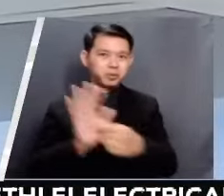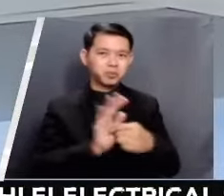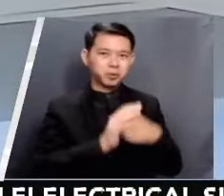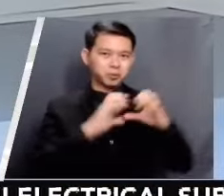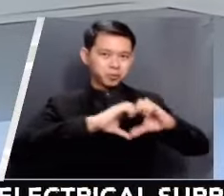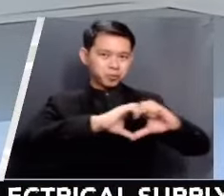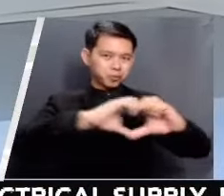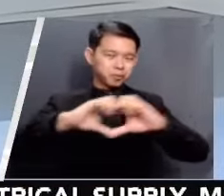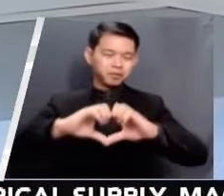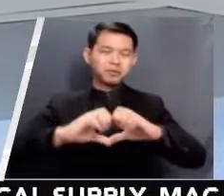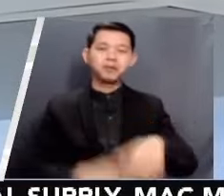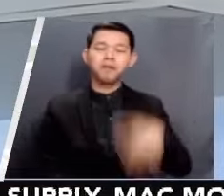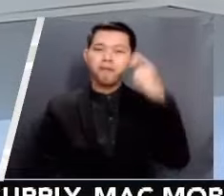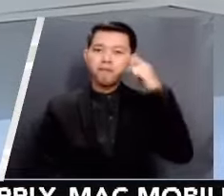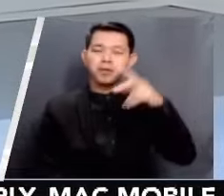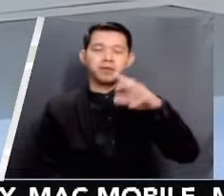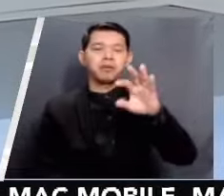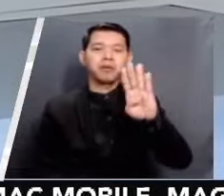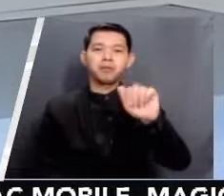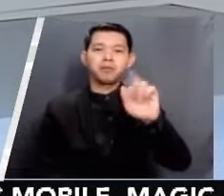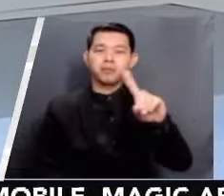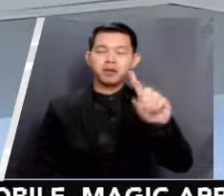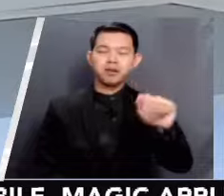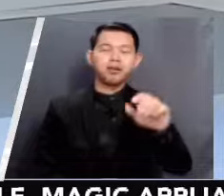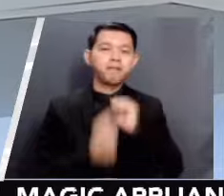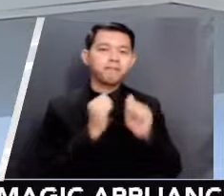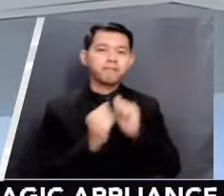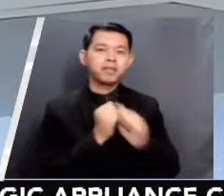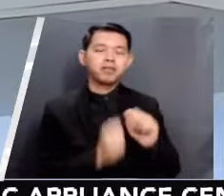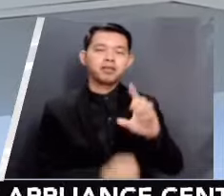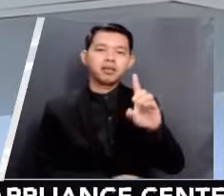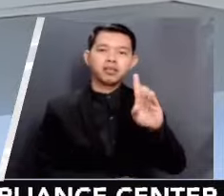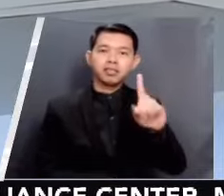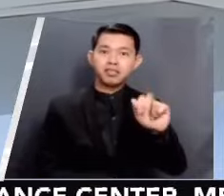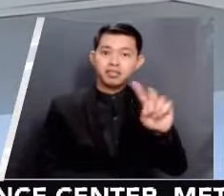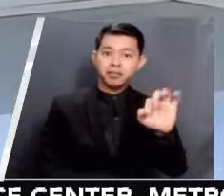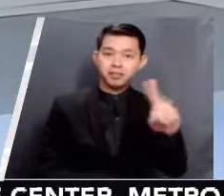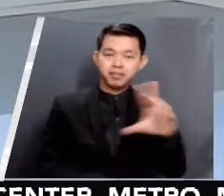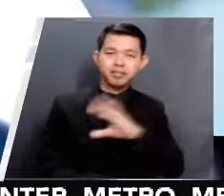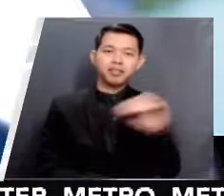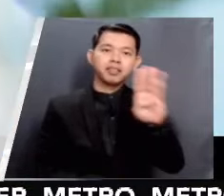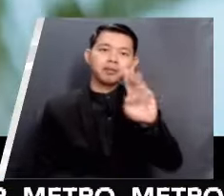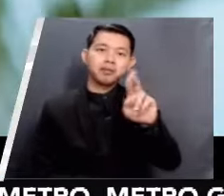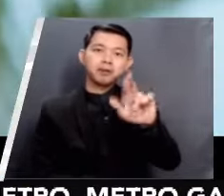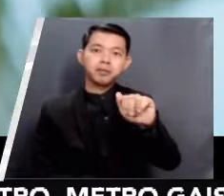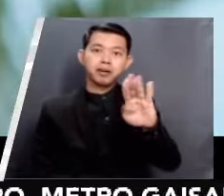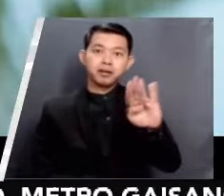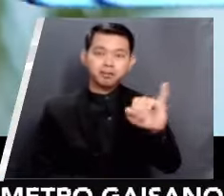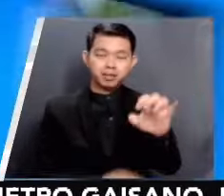Barbie Forteza at David Licauco. Sasabak na rin sila sa big screen.